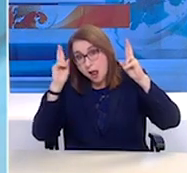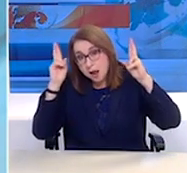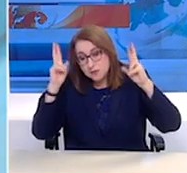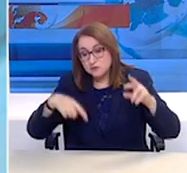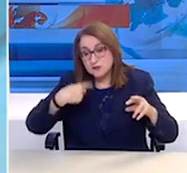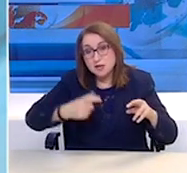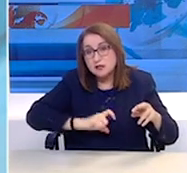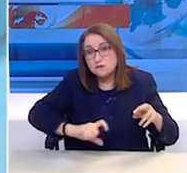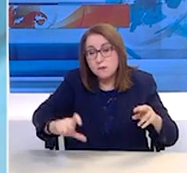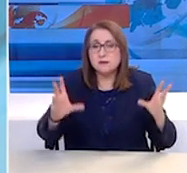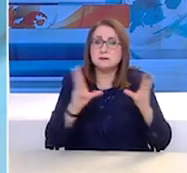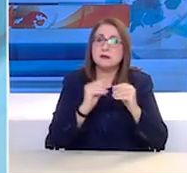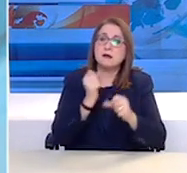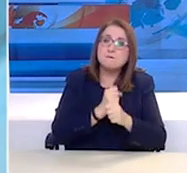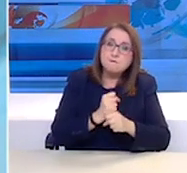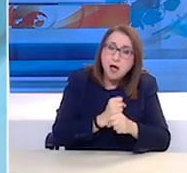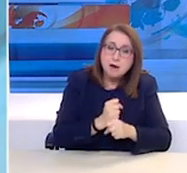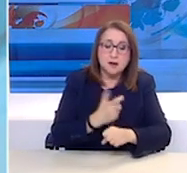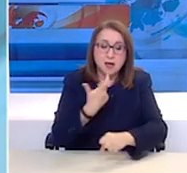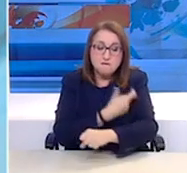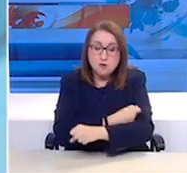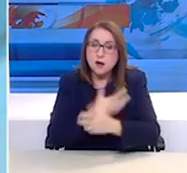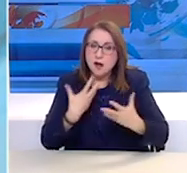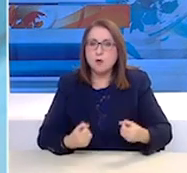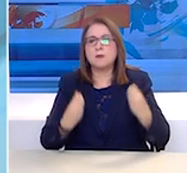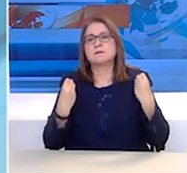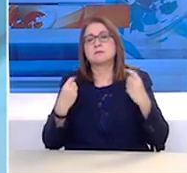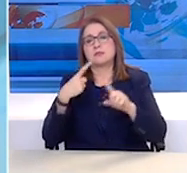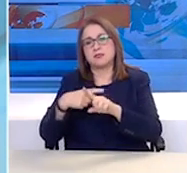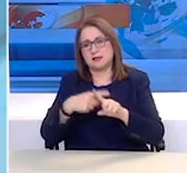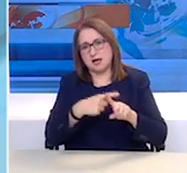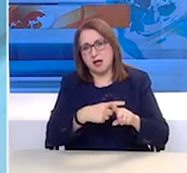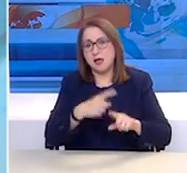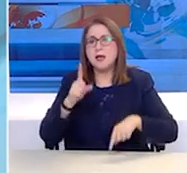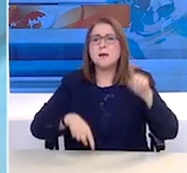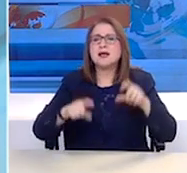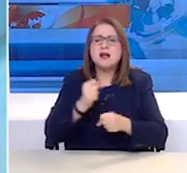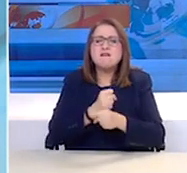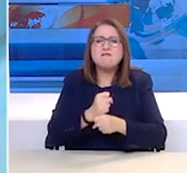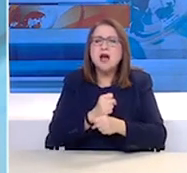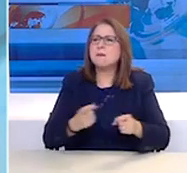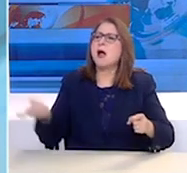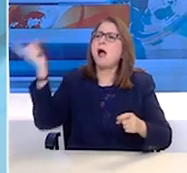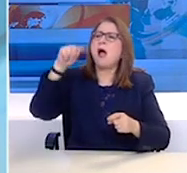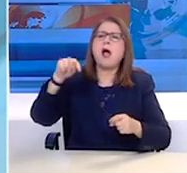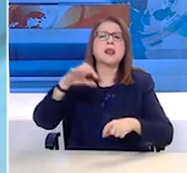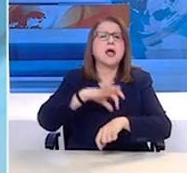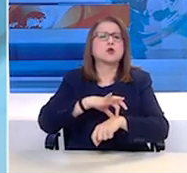φάρμακα και τους επόμενους μήνες για τα εμβόλια. Φάρμακα που χρησιμοποιούνταν για άλλες ασθένειες τώρα μελετώνται με στόχο τον